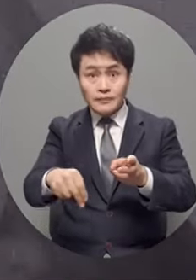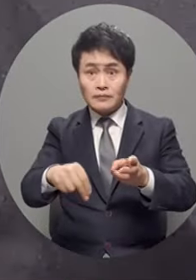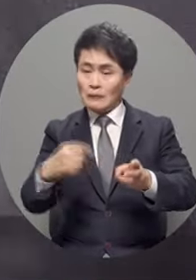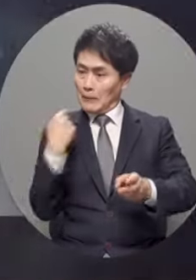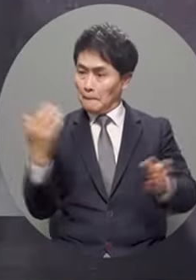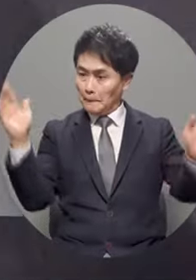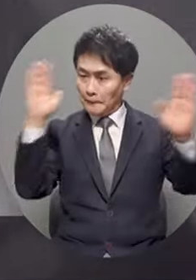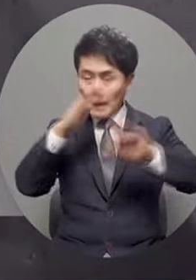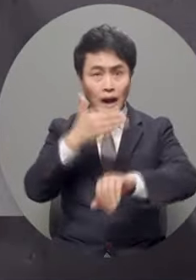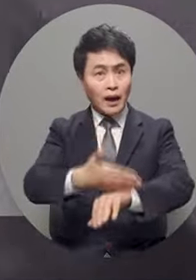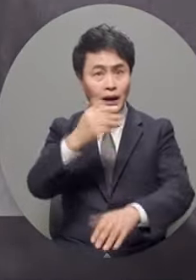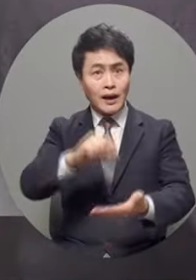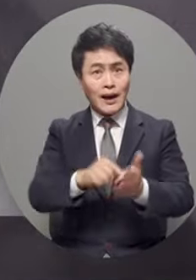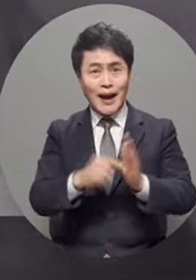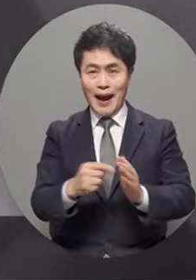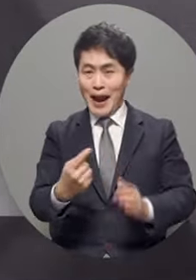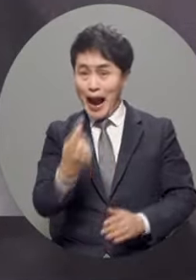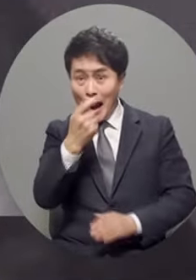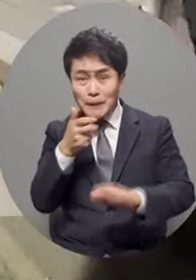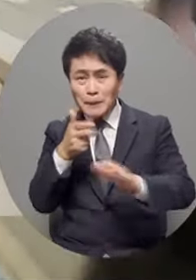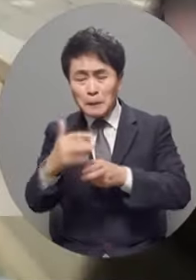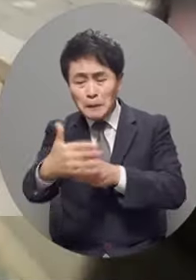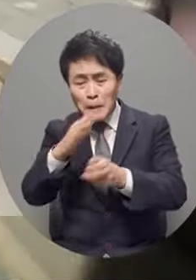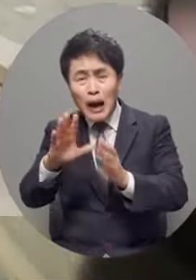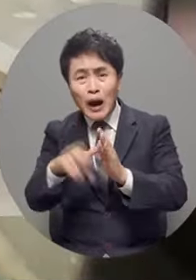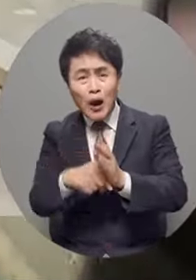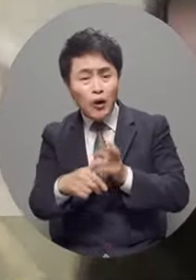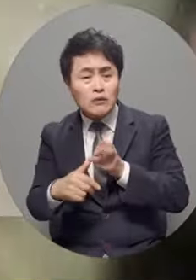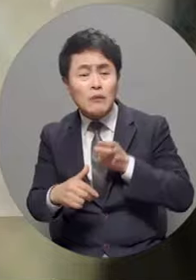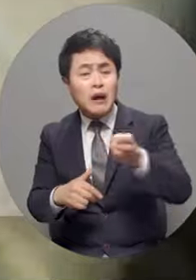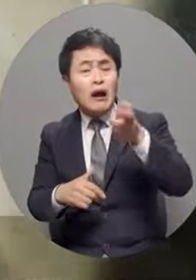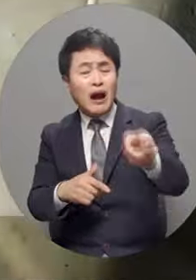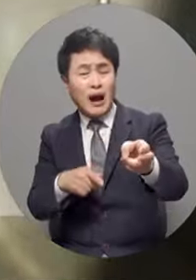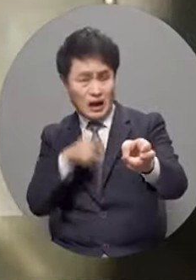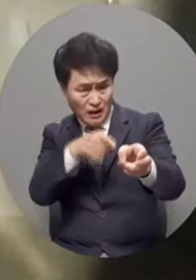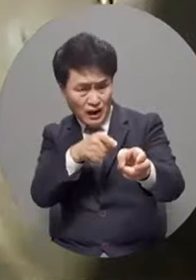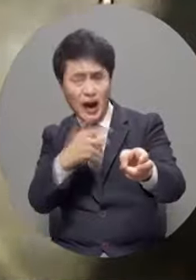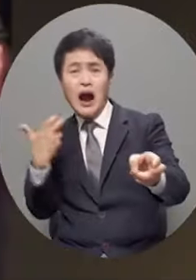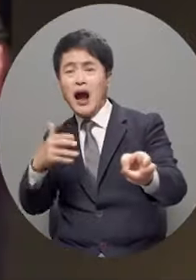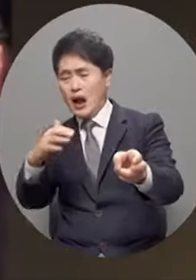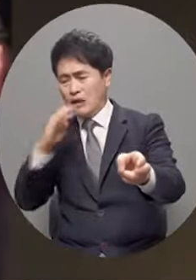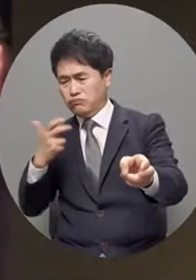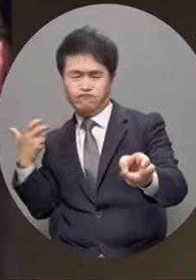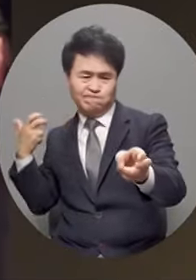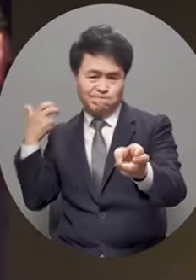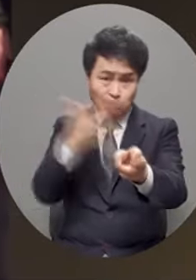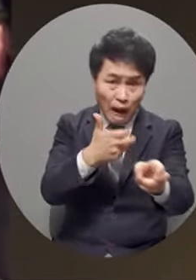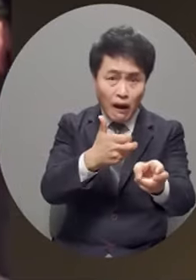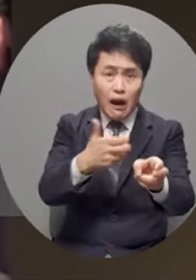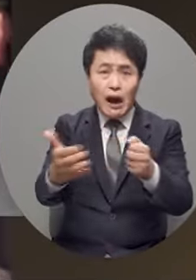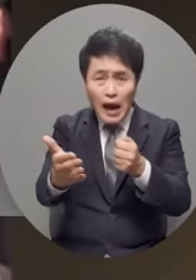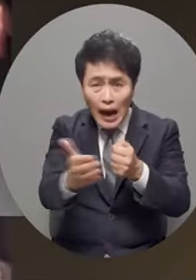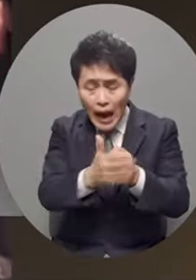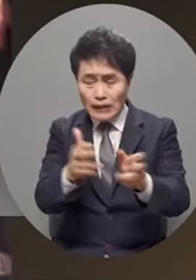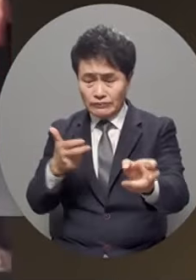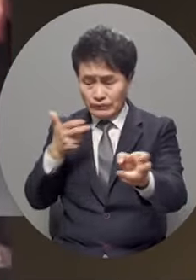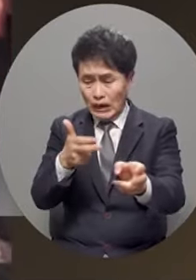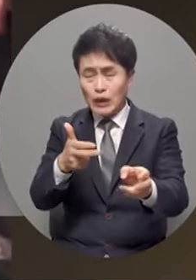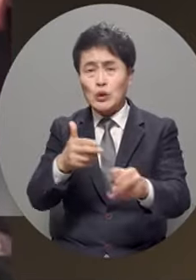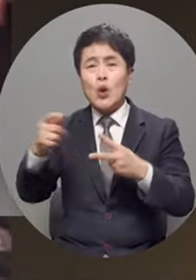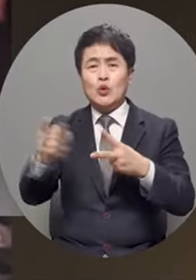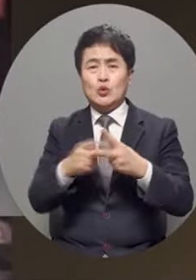어젯밤 9시쯤 한 학원 승합차가 버스 정류장에 정차해 있던 시내버스를 들이받았습니다. 이 사고로 승합차에 타고 있던